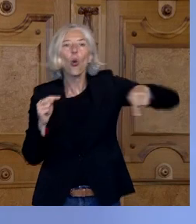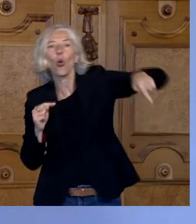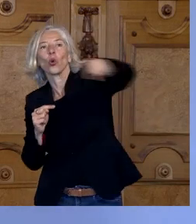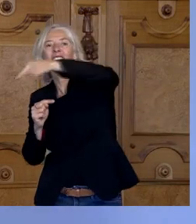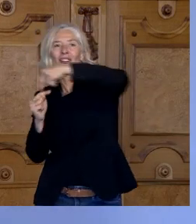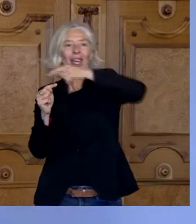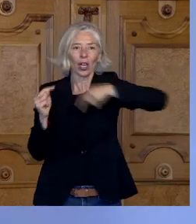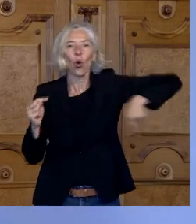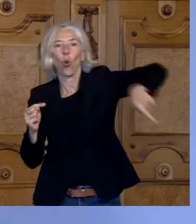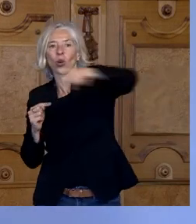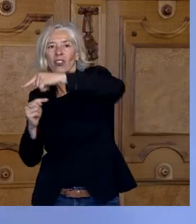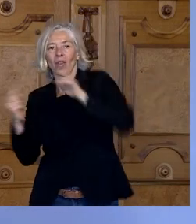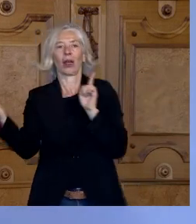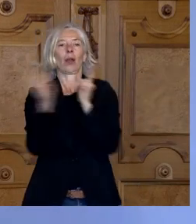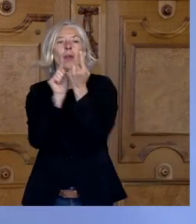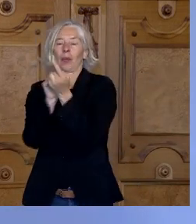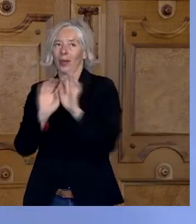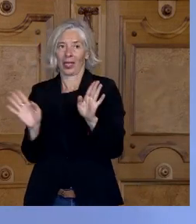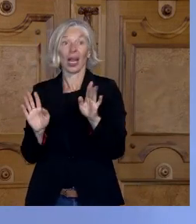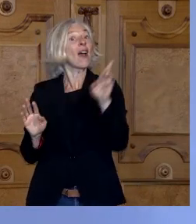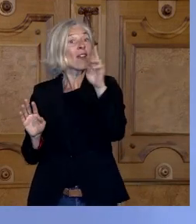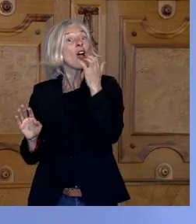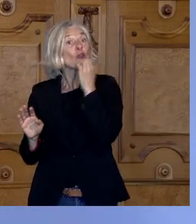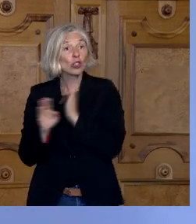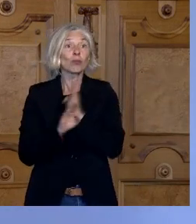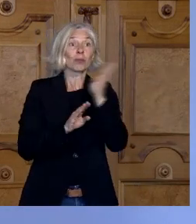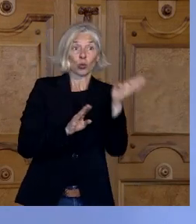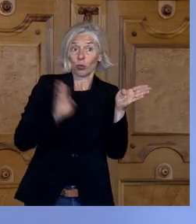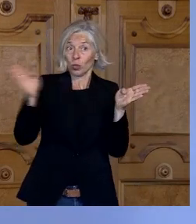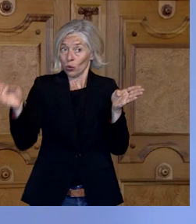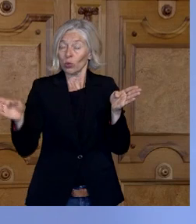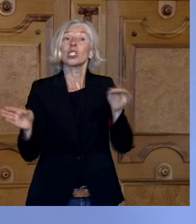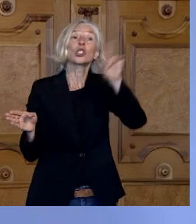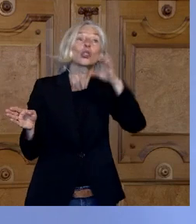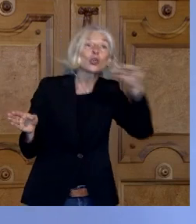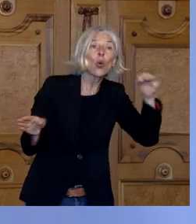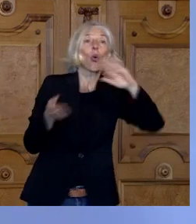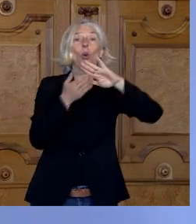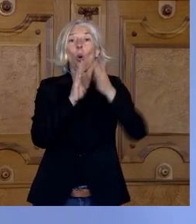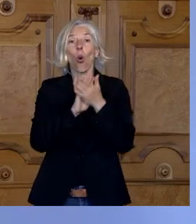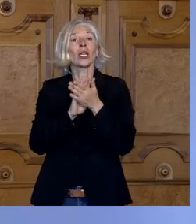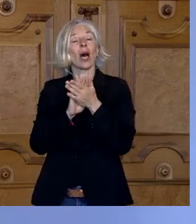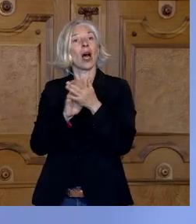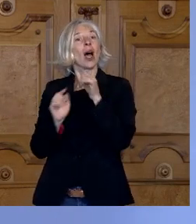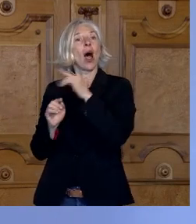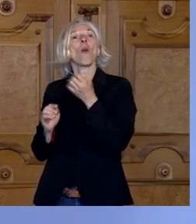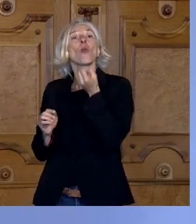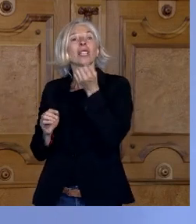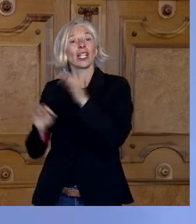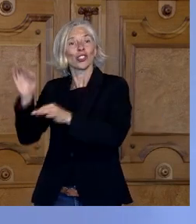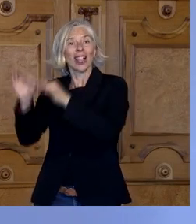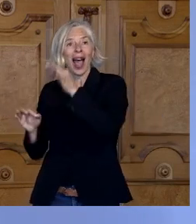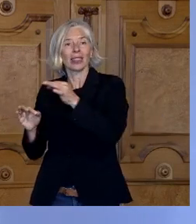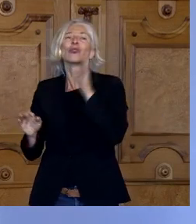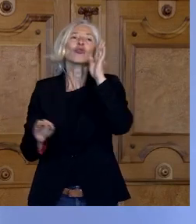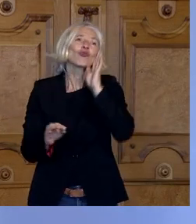Garten besuchen wollen, möchte ich Sie herzlich darum bitten, doch auf den ÖPNV bzw. auch auf das Fahrrad zurückzugreifen. Sie wissen